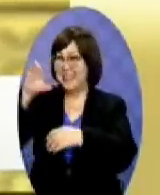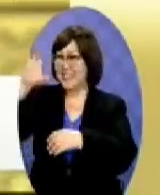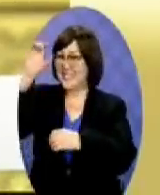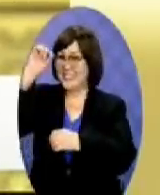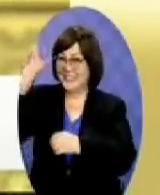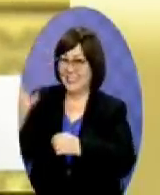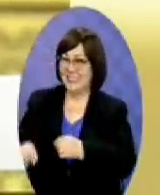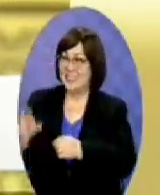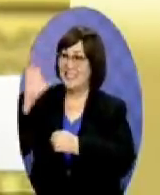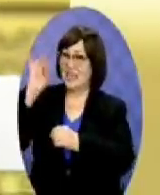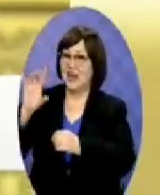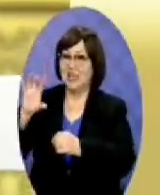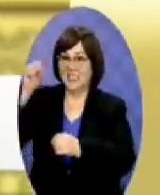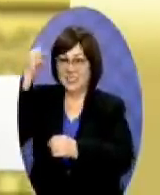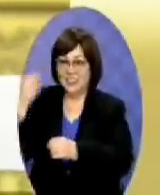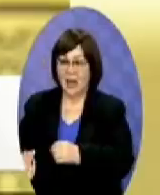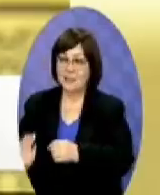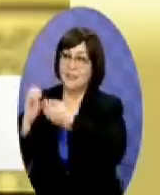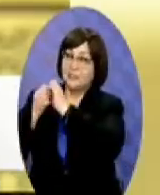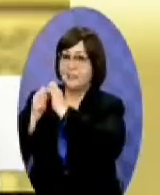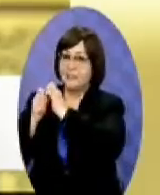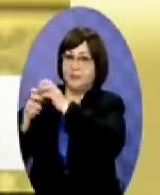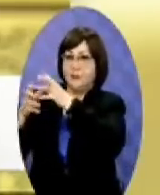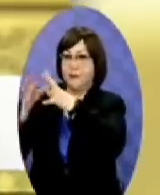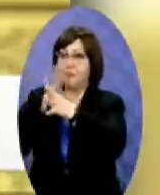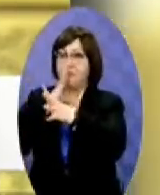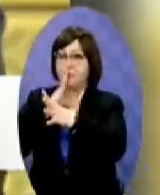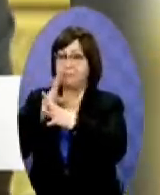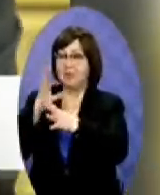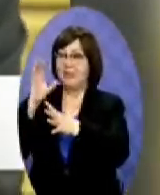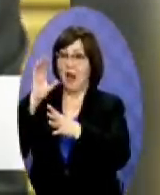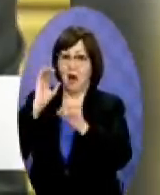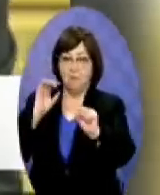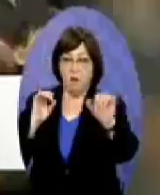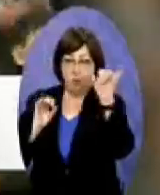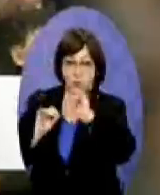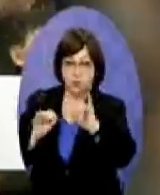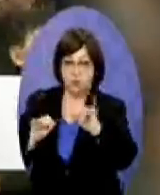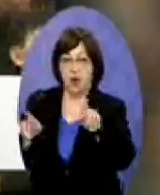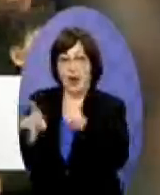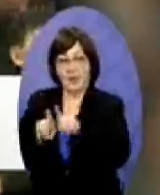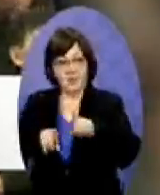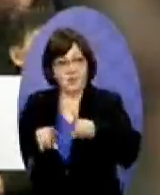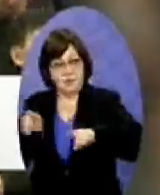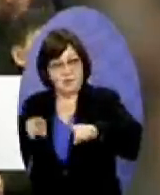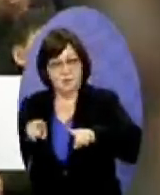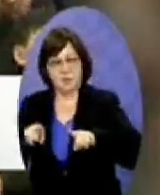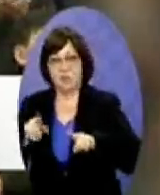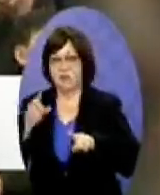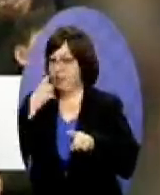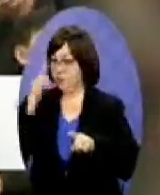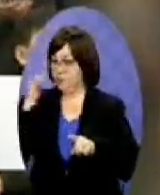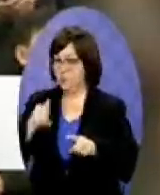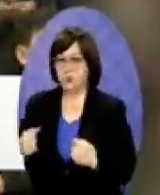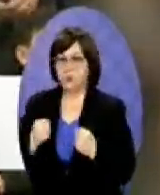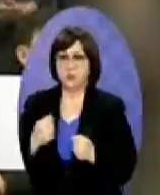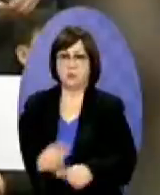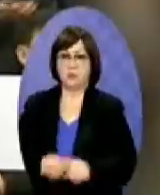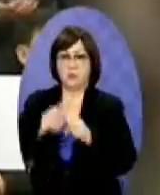сансарт станц байгуулахар төлөвлөж байгаагийн зэрэгцээгээр сансарт Америкийн нэгц улстай өрсөлдөх хүчин чадлаа улам нэмэгдүүлэх бодлогыг барьж